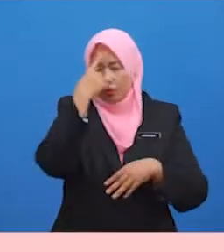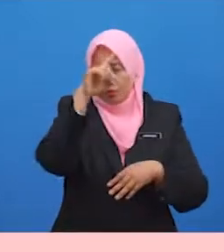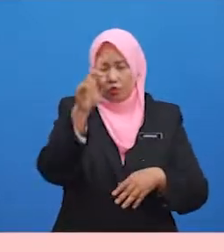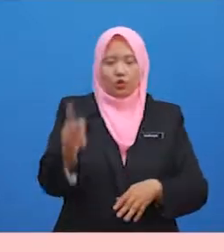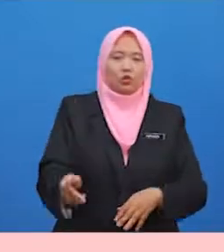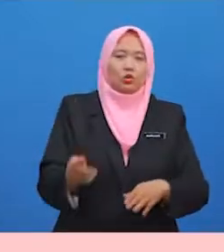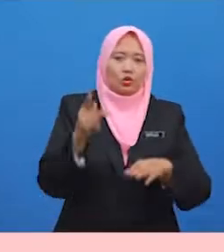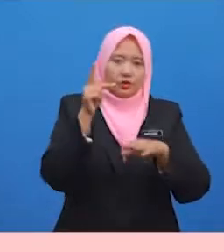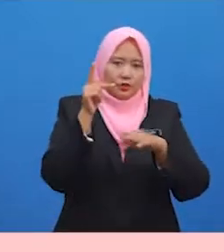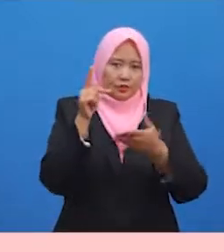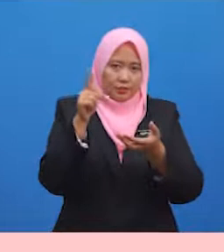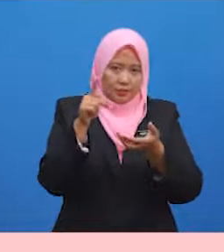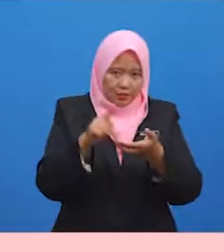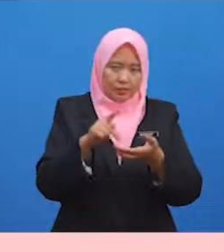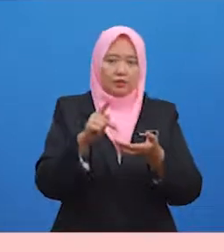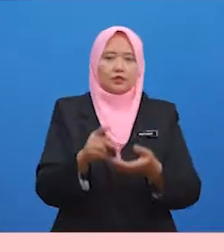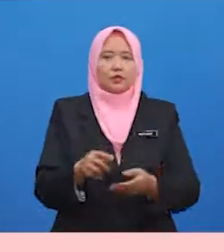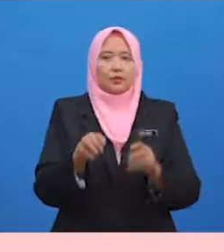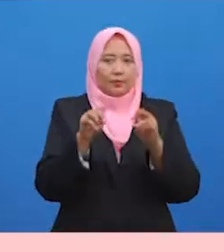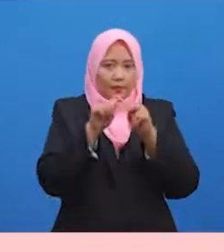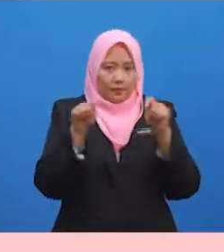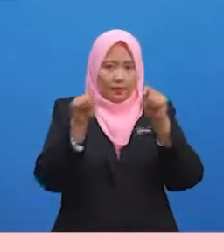tahap kecederaan mangsa.